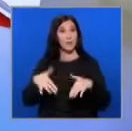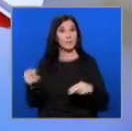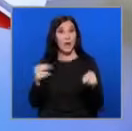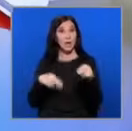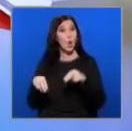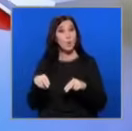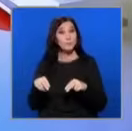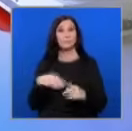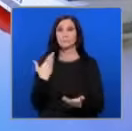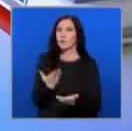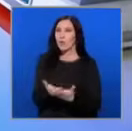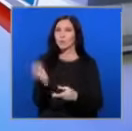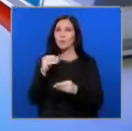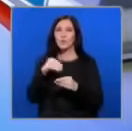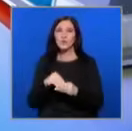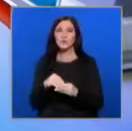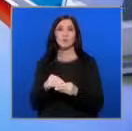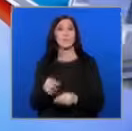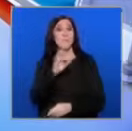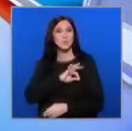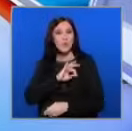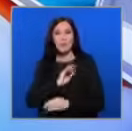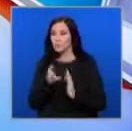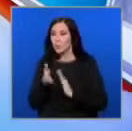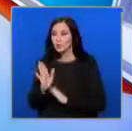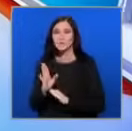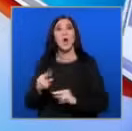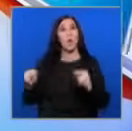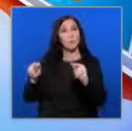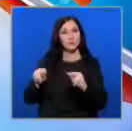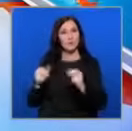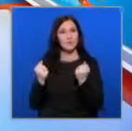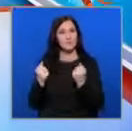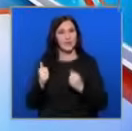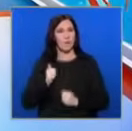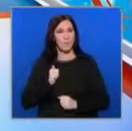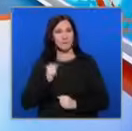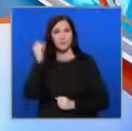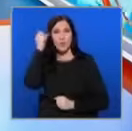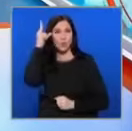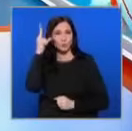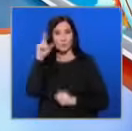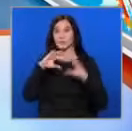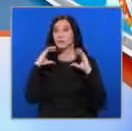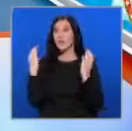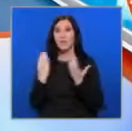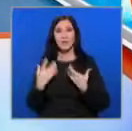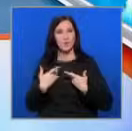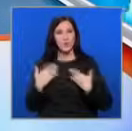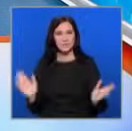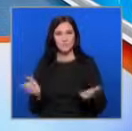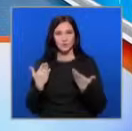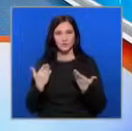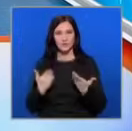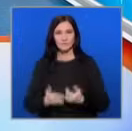комисия и предлагат допълнителните постъпления да отидат за образование, здравеопазване и култура. Посвети у нас започва.